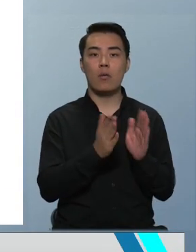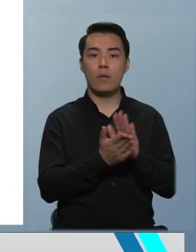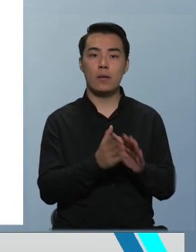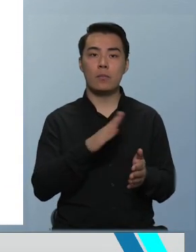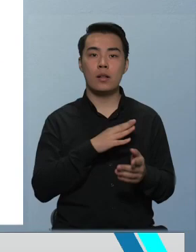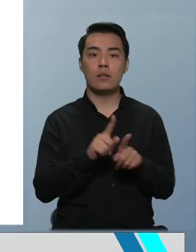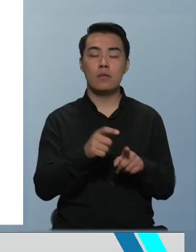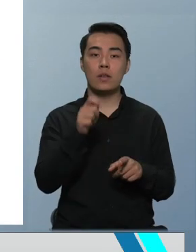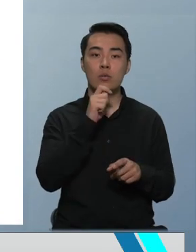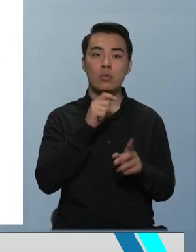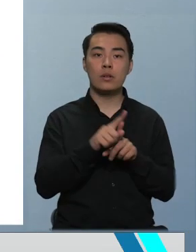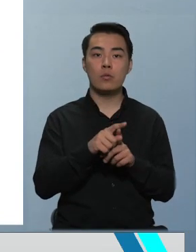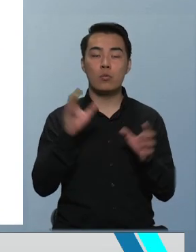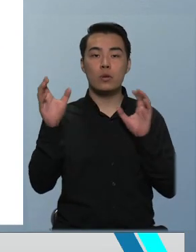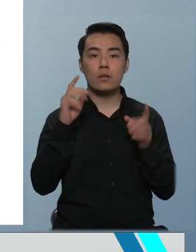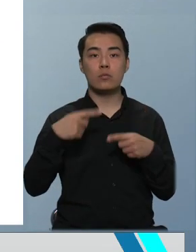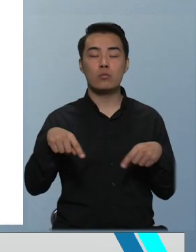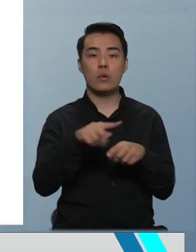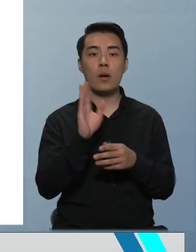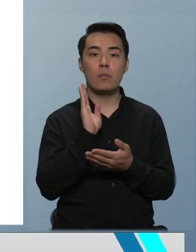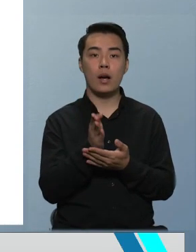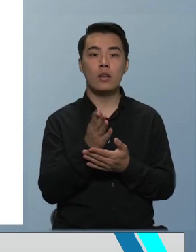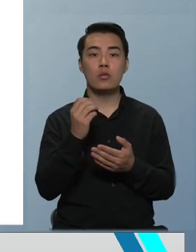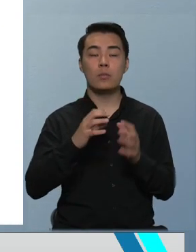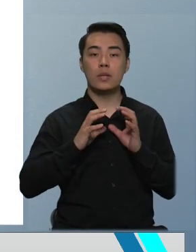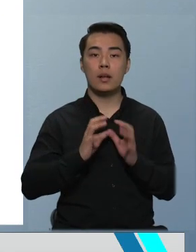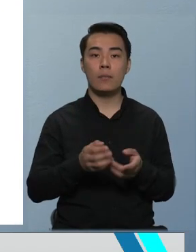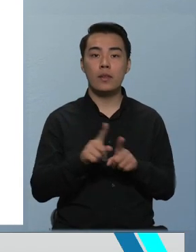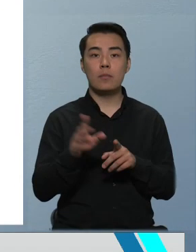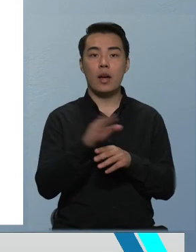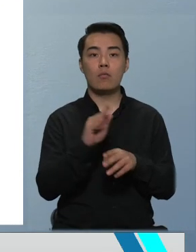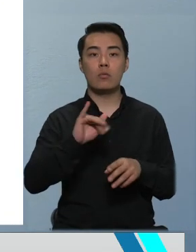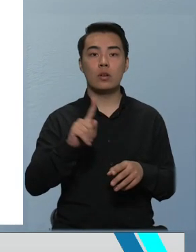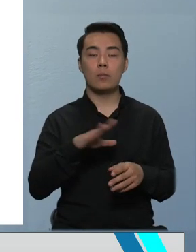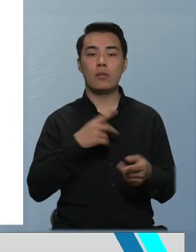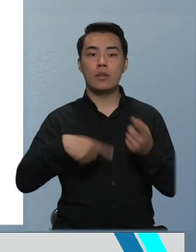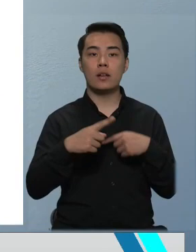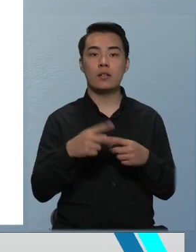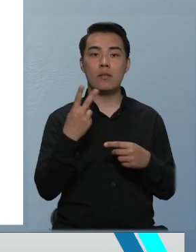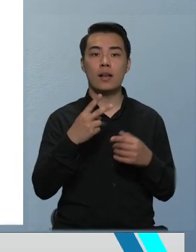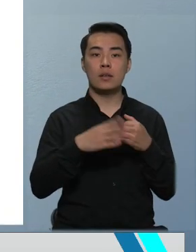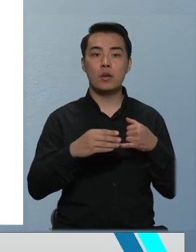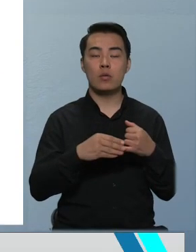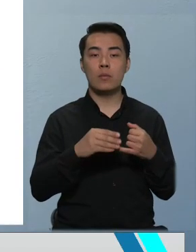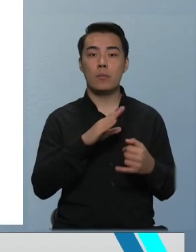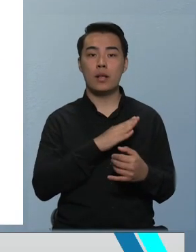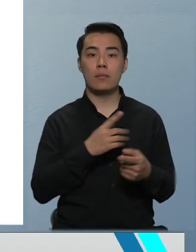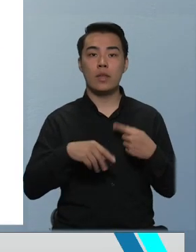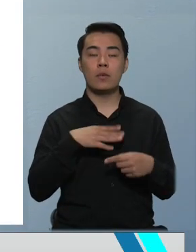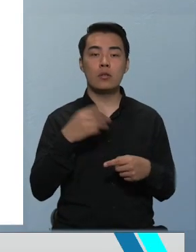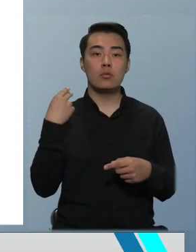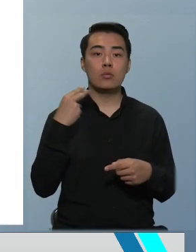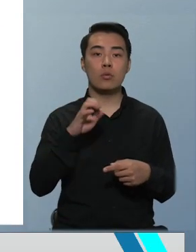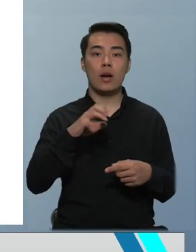с ведущими университетами мира Кроме того собственность ВУЗа вернули два земельных участка косым-жомарт